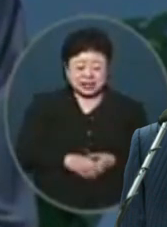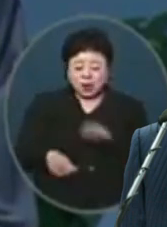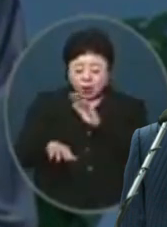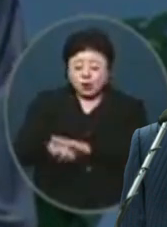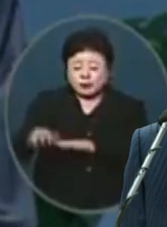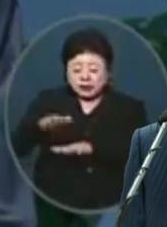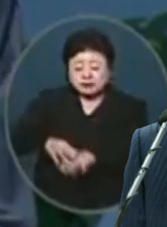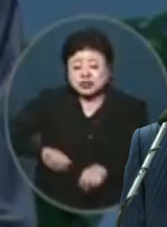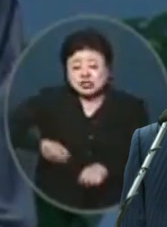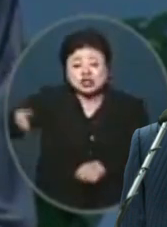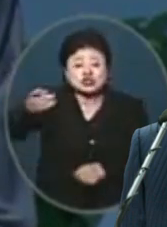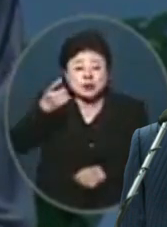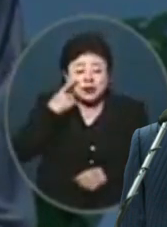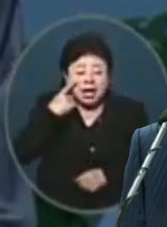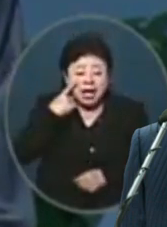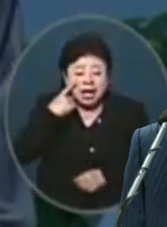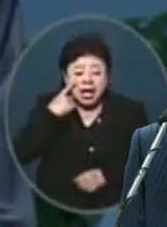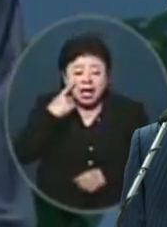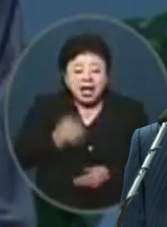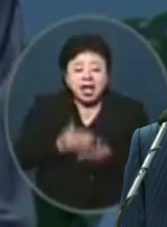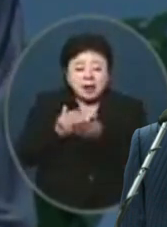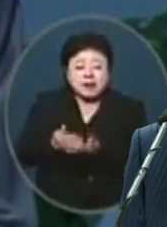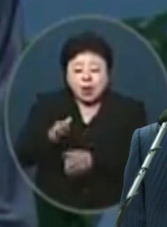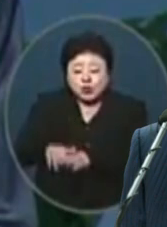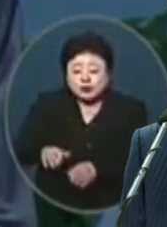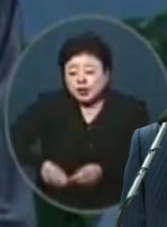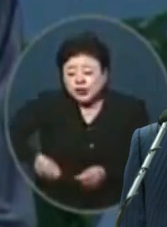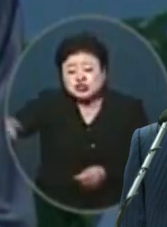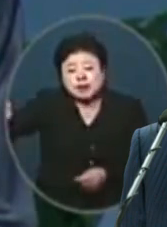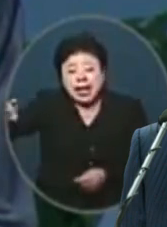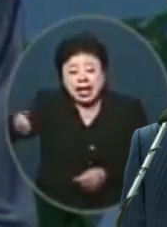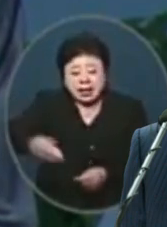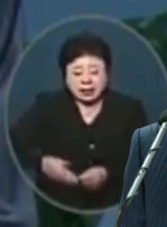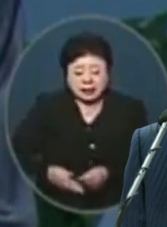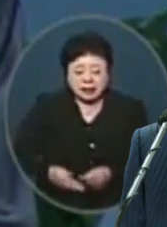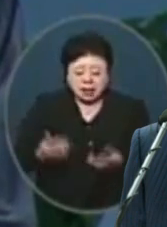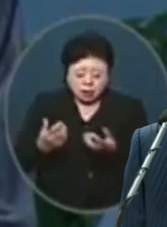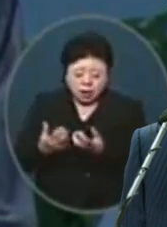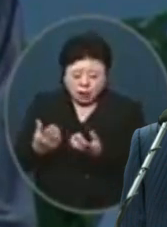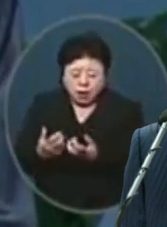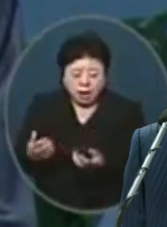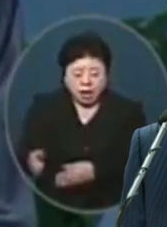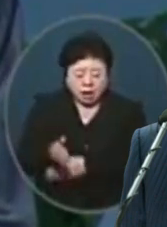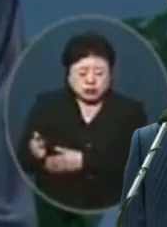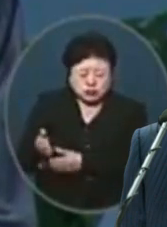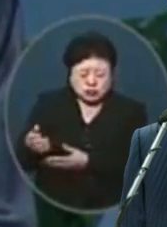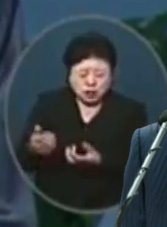오른편에 던져보라. 배 오른편에 던져보니 굉장히 많이 잡혔습니다.